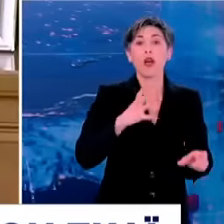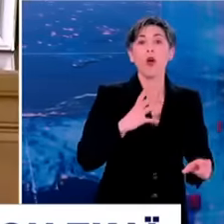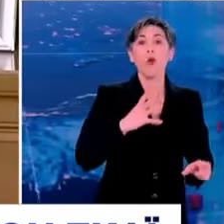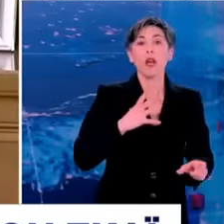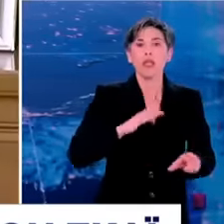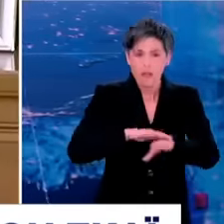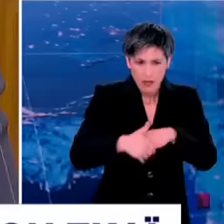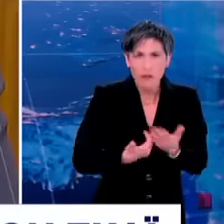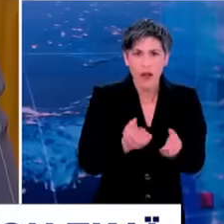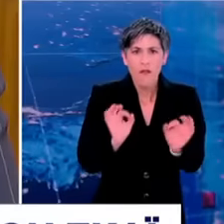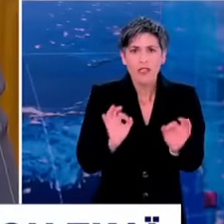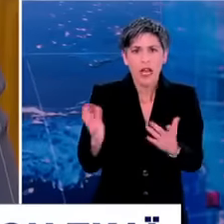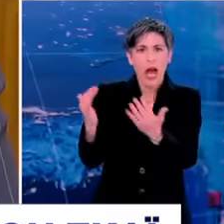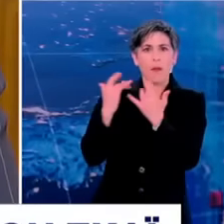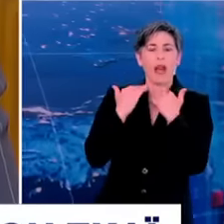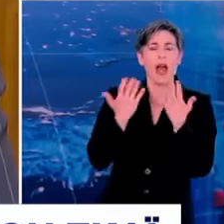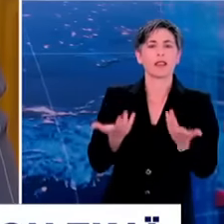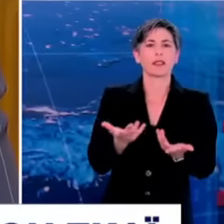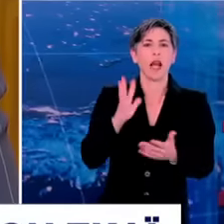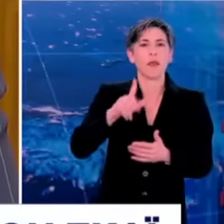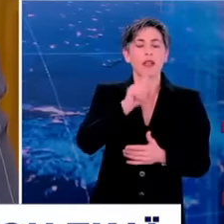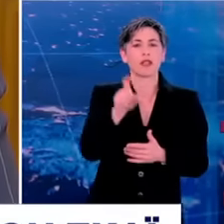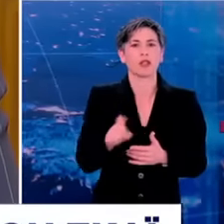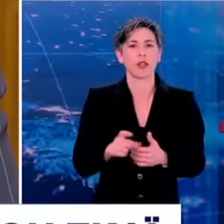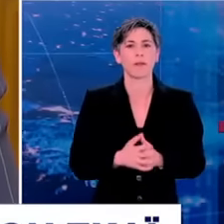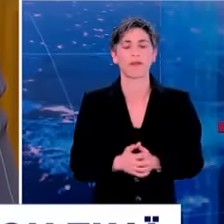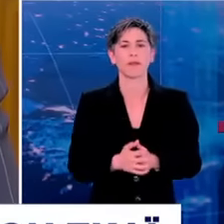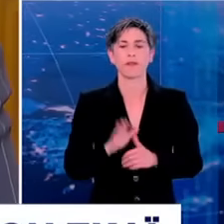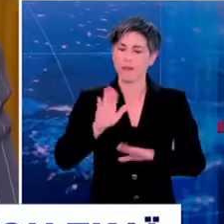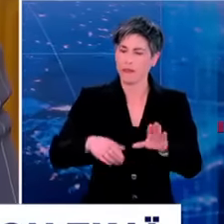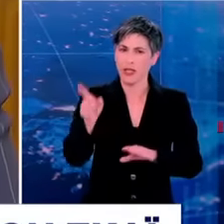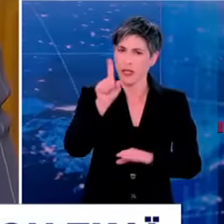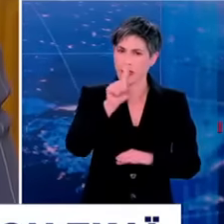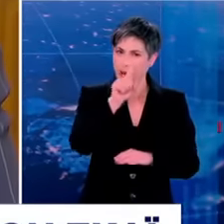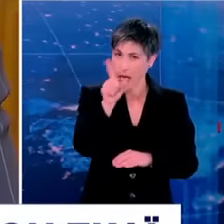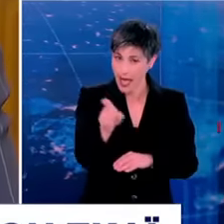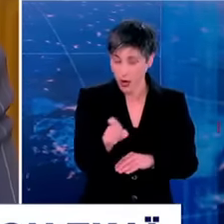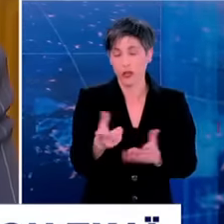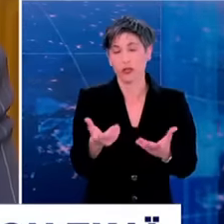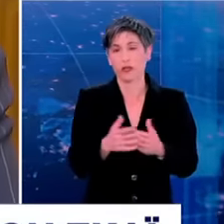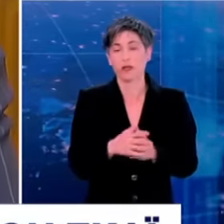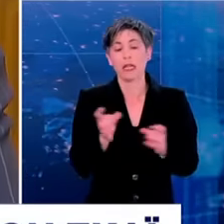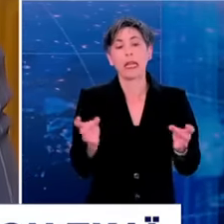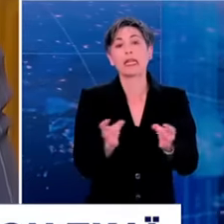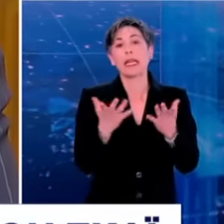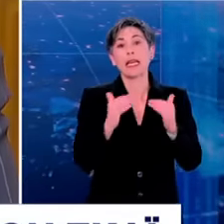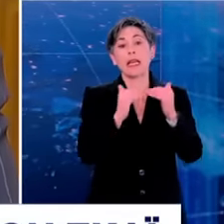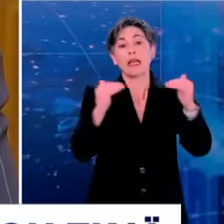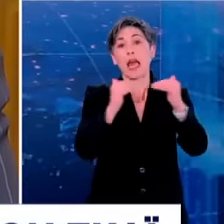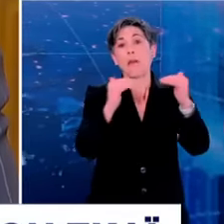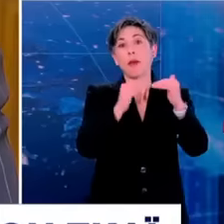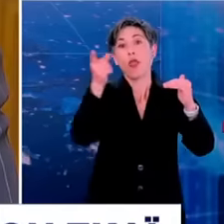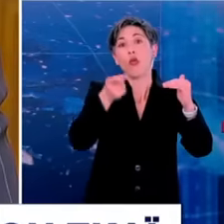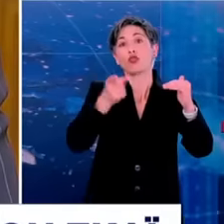μας αφορά. Μοιραία, λοιπόν, θα σας ρωτήσω, και αν δεν πετύχετε το στόχο σας, περάστε κάτω από τον πύχη σας, αυτό τι θα σημαίνει? Ότι όλα αυτά δεν θα